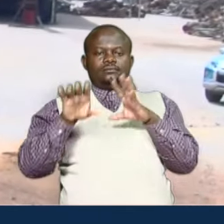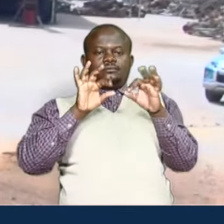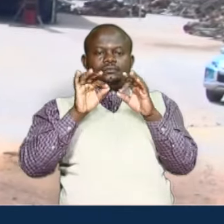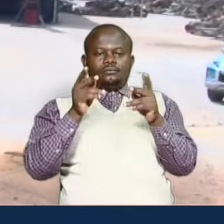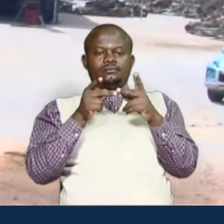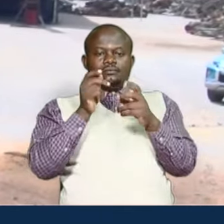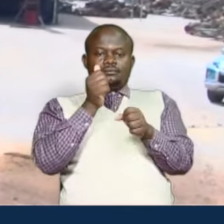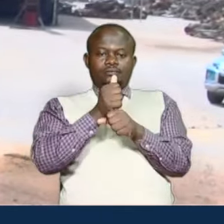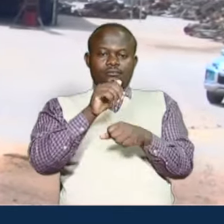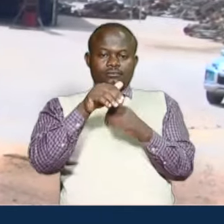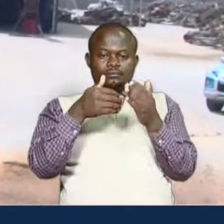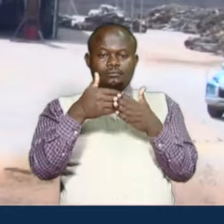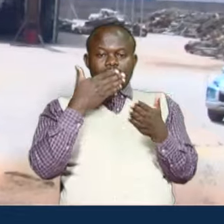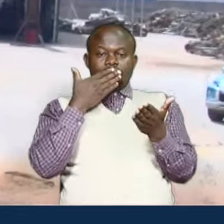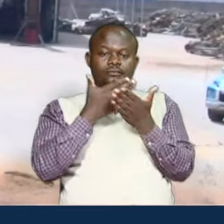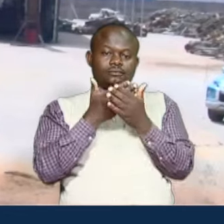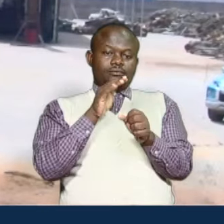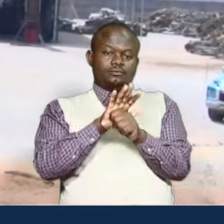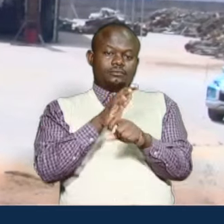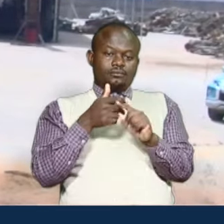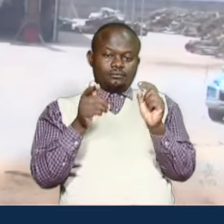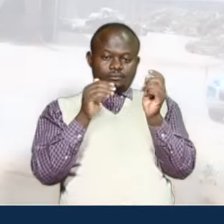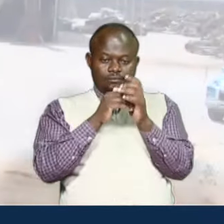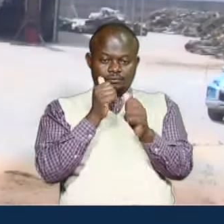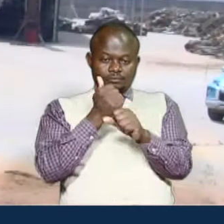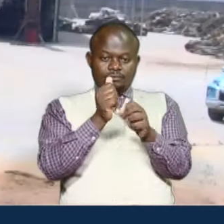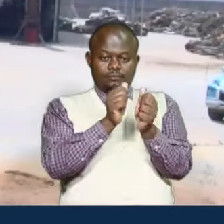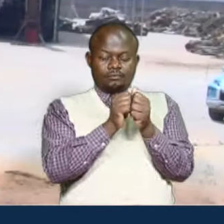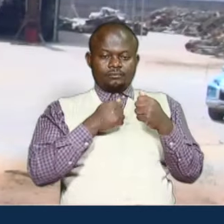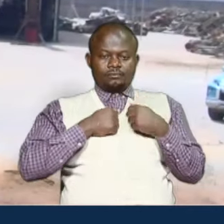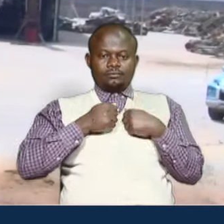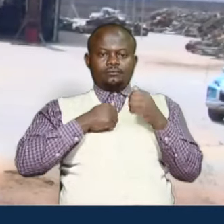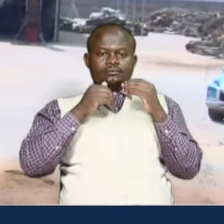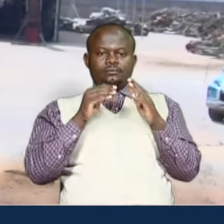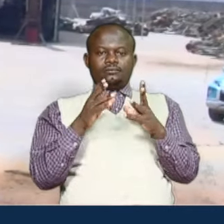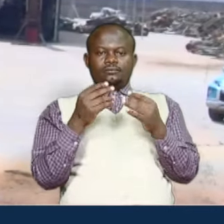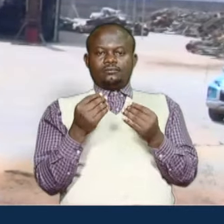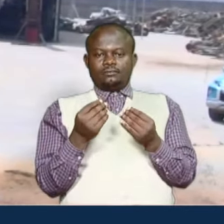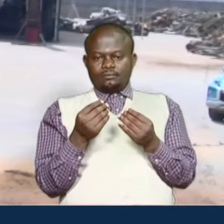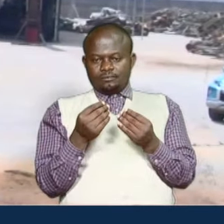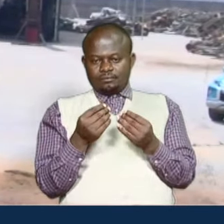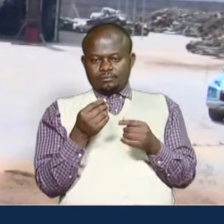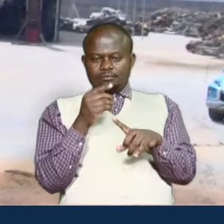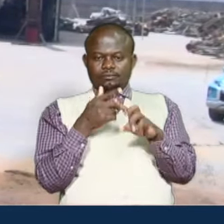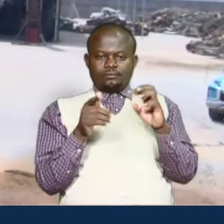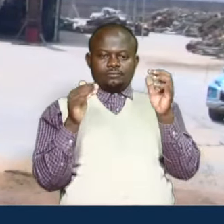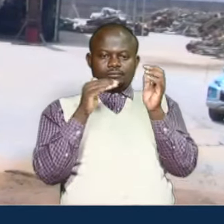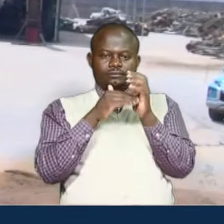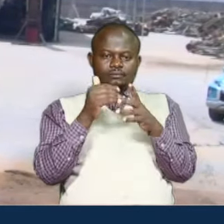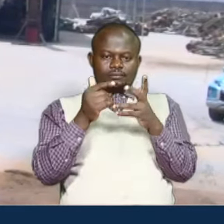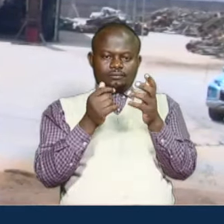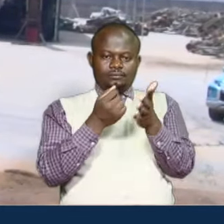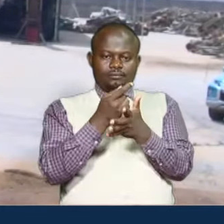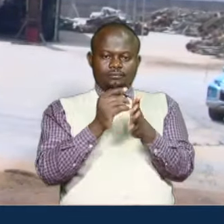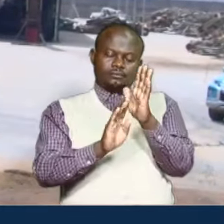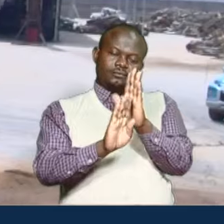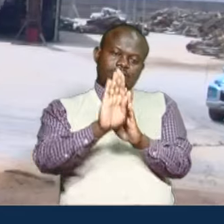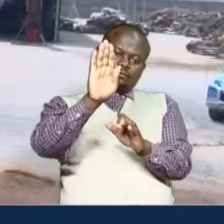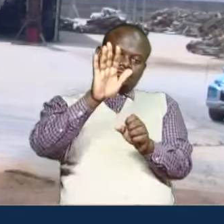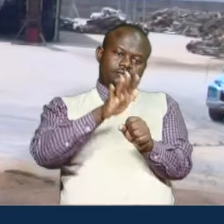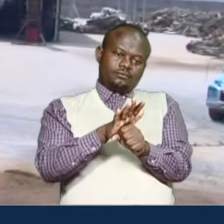gukoreramo ni cyiza cyane ndetse no gukorana n'abanyarwanda biroroshye kandi ibi byatumye dutera imbere